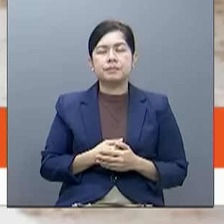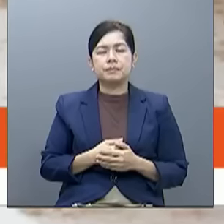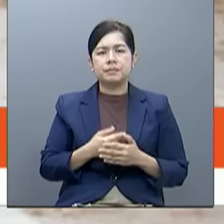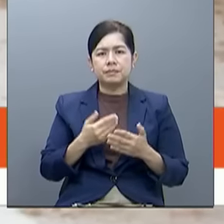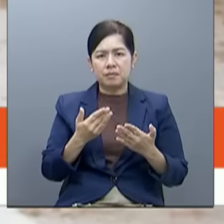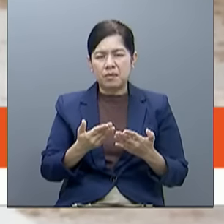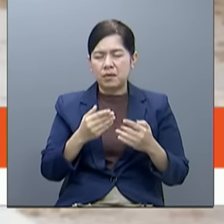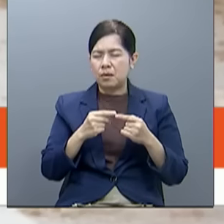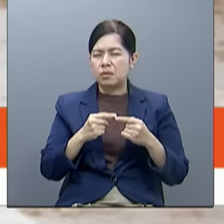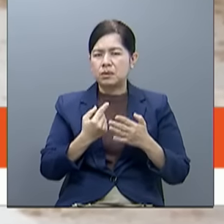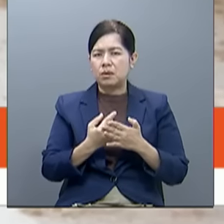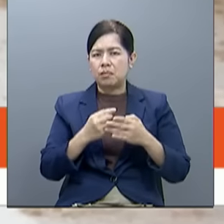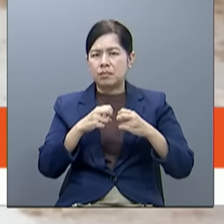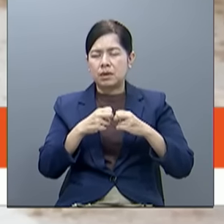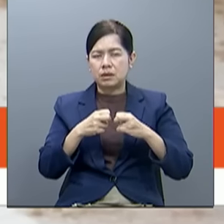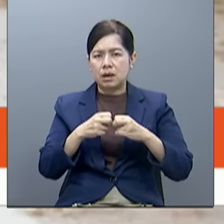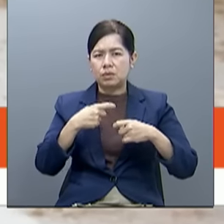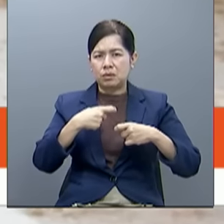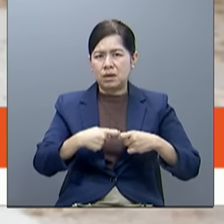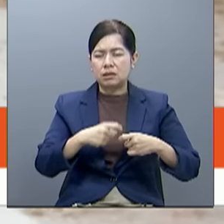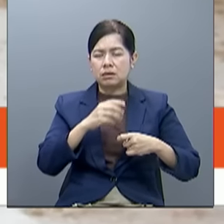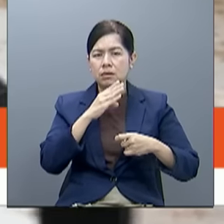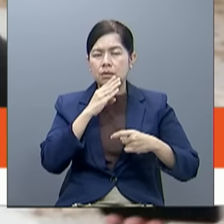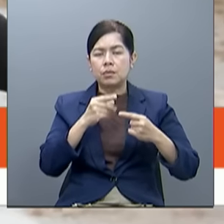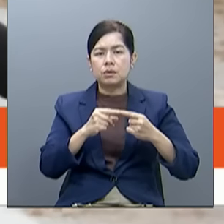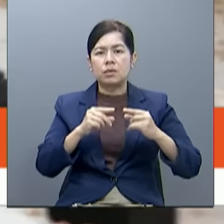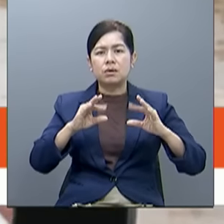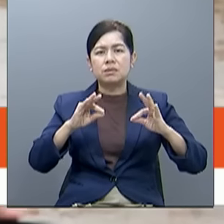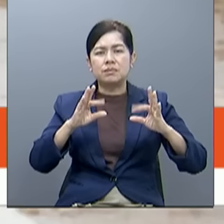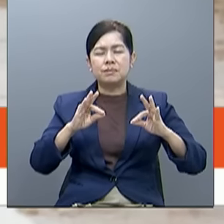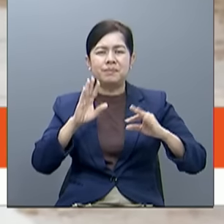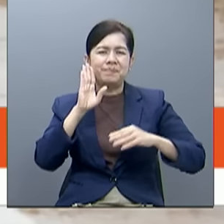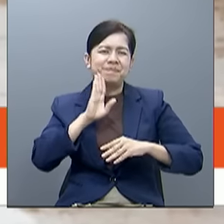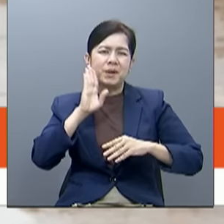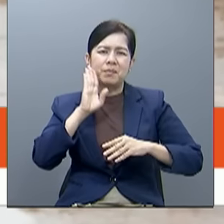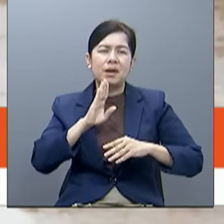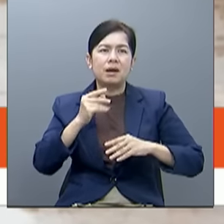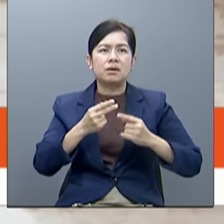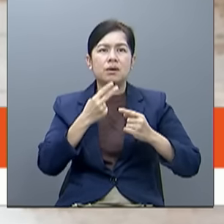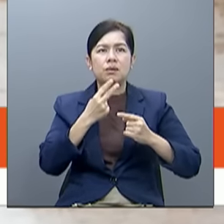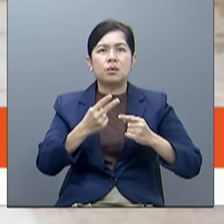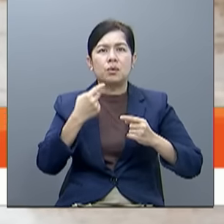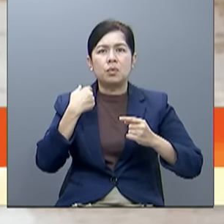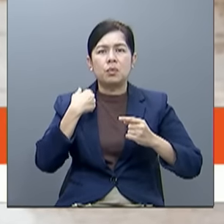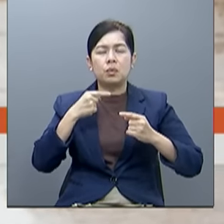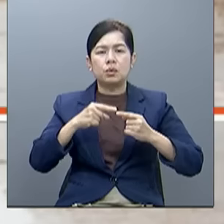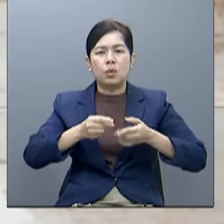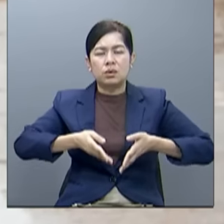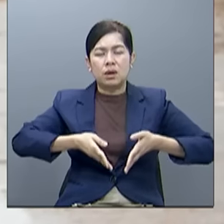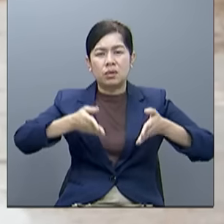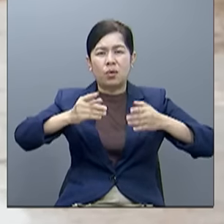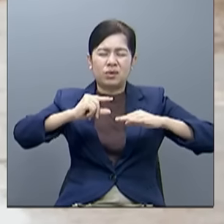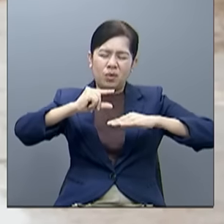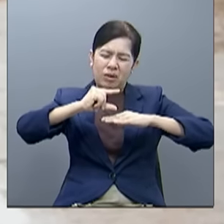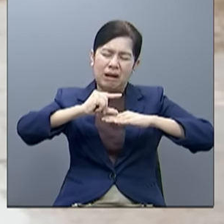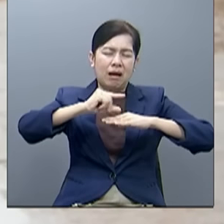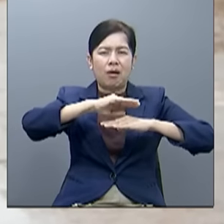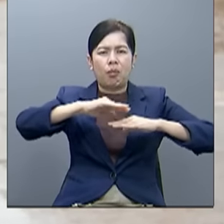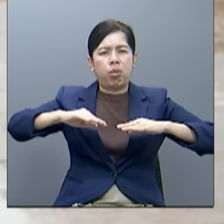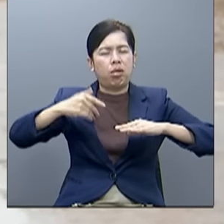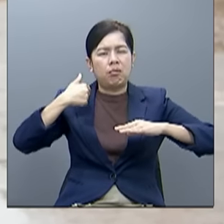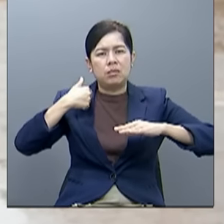เรื่องง่ายนะครับที่จะตักโคลนที่ถมกันอยู่บนถนนพหลโยธินแห่งนี้ออกไปนะครับเพราะว่าตั้งแต่ช่วงเช้าที่ผ่านมา